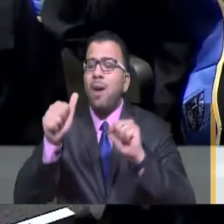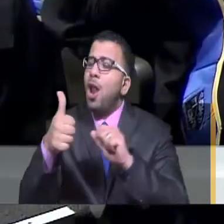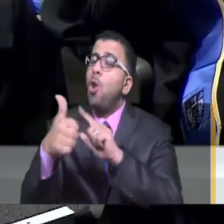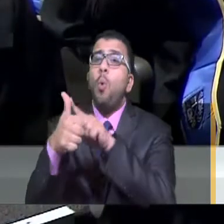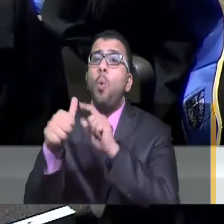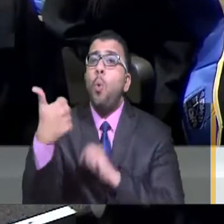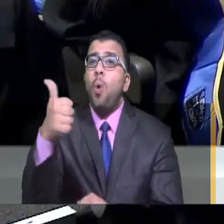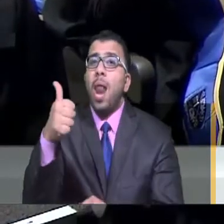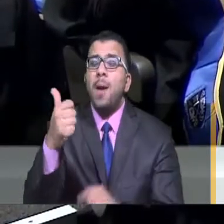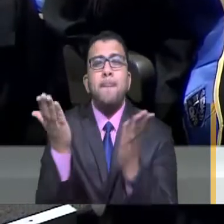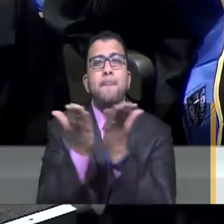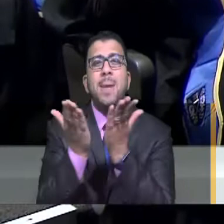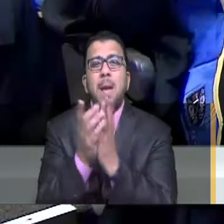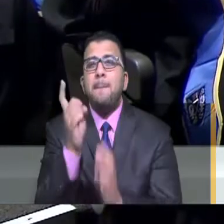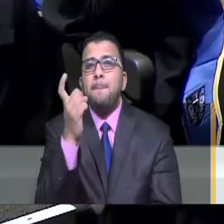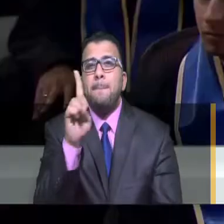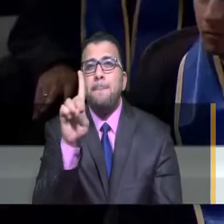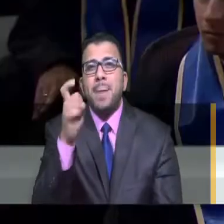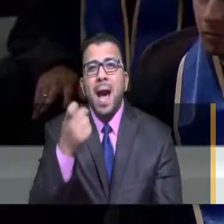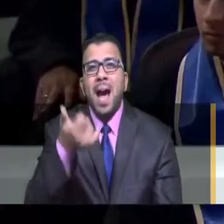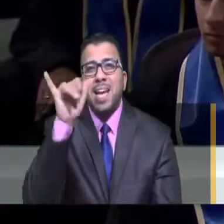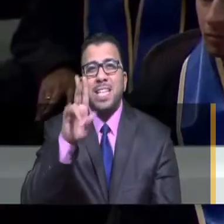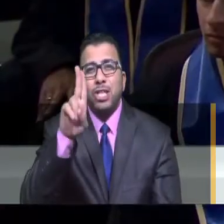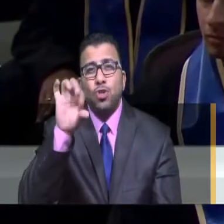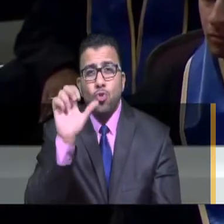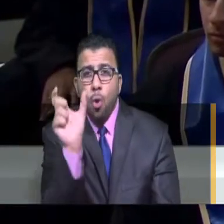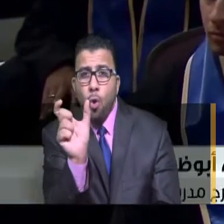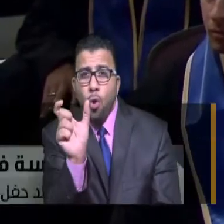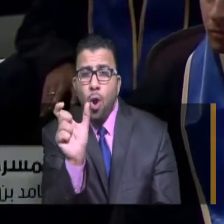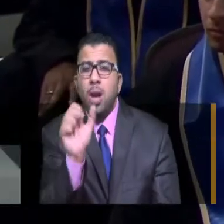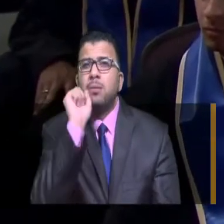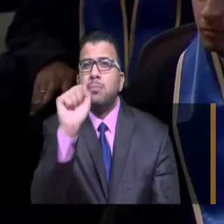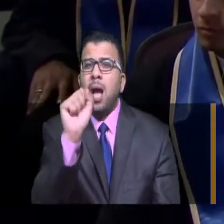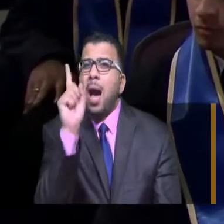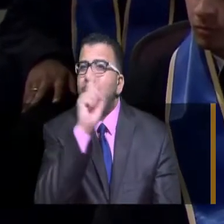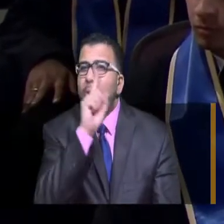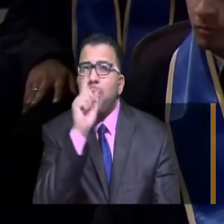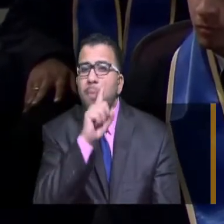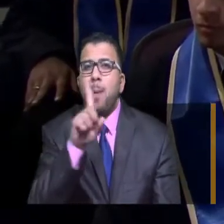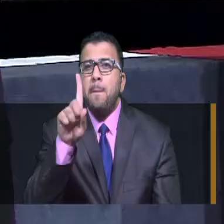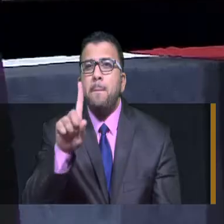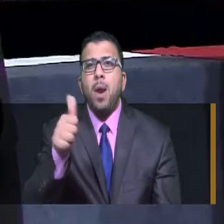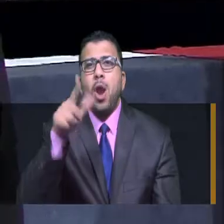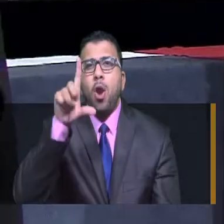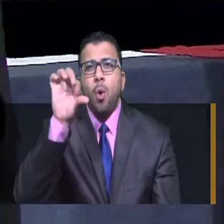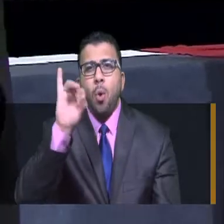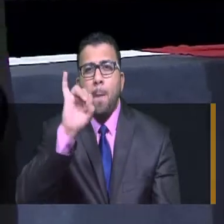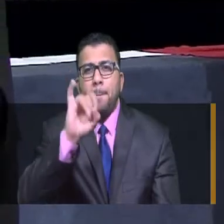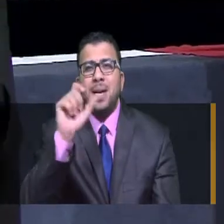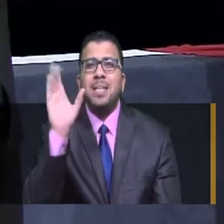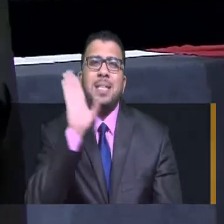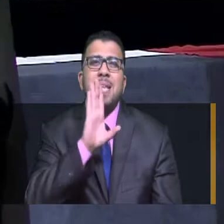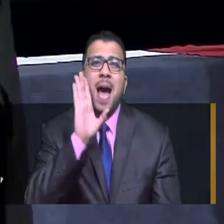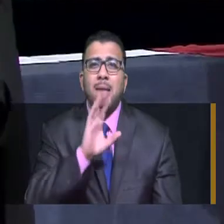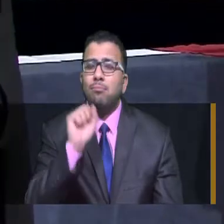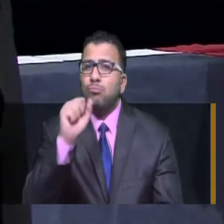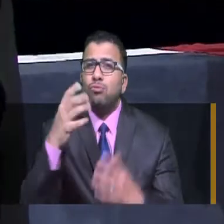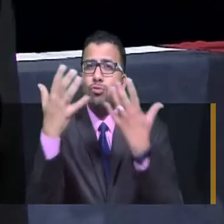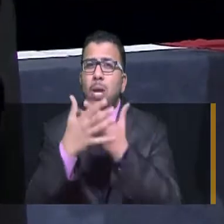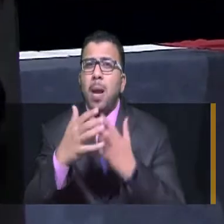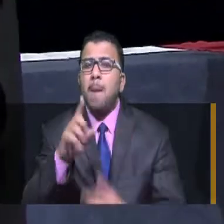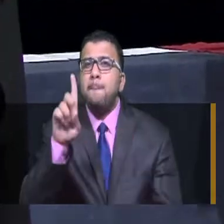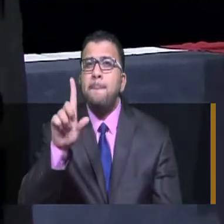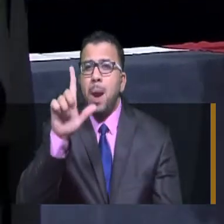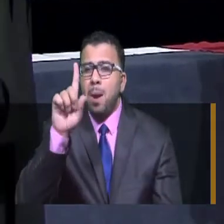طلاب مدرسه برايتون كولج ابو ظبي التي تديرها بلوم للتعليم احدى الشركات التابعه لبلوم